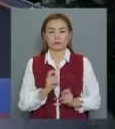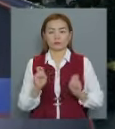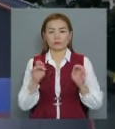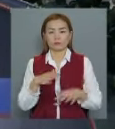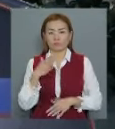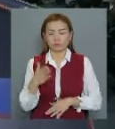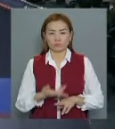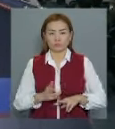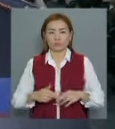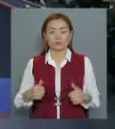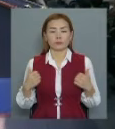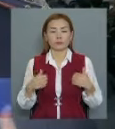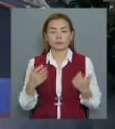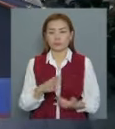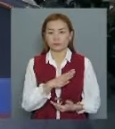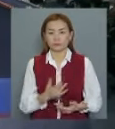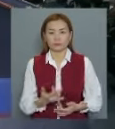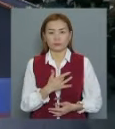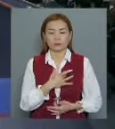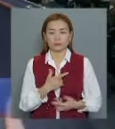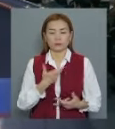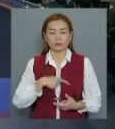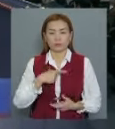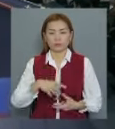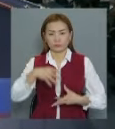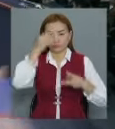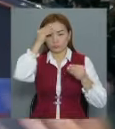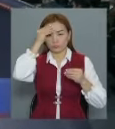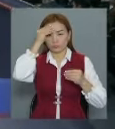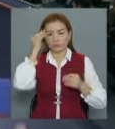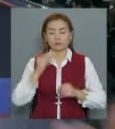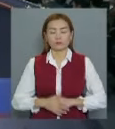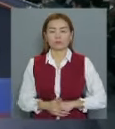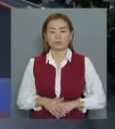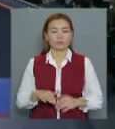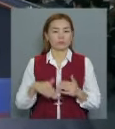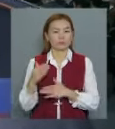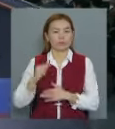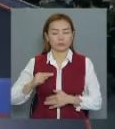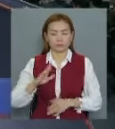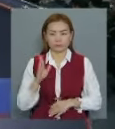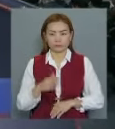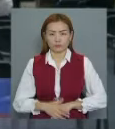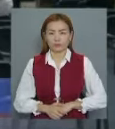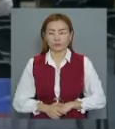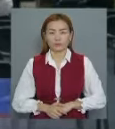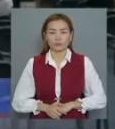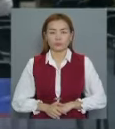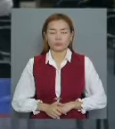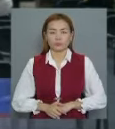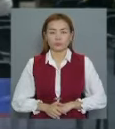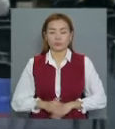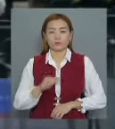дейді, соған жеткізу, сол арқылы адамдар өзіне насихат аталып өзін сол бағытта қарай дамытады елімізді жерімізді деген сияқты. Біз